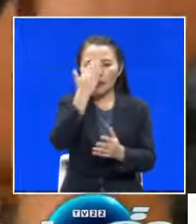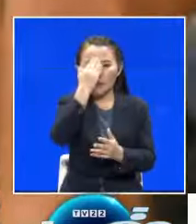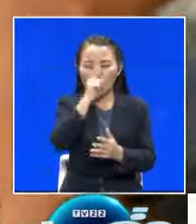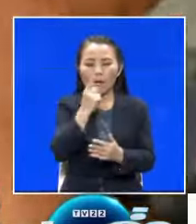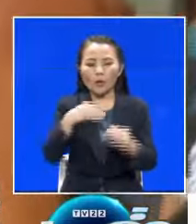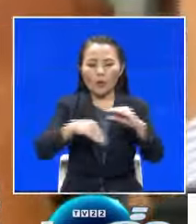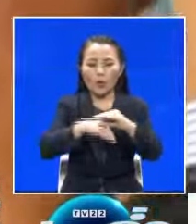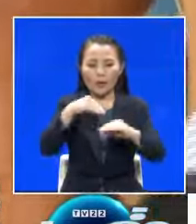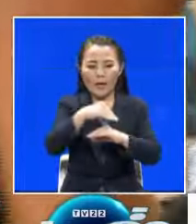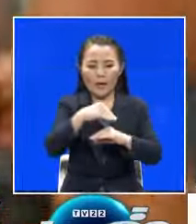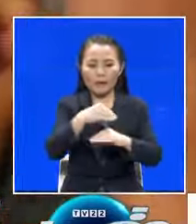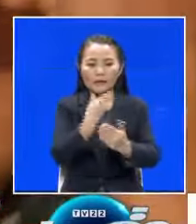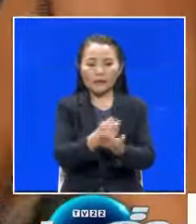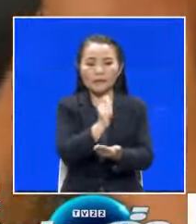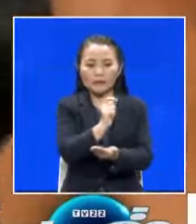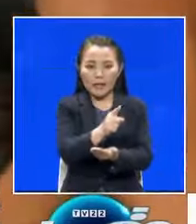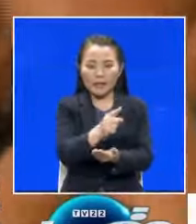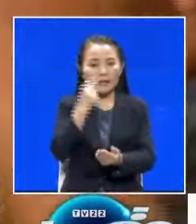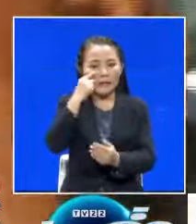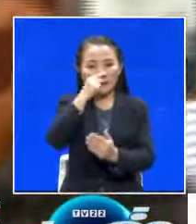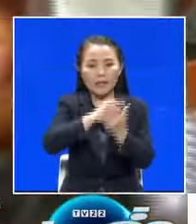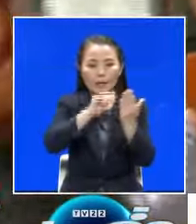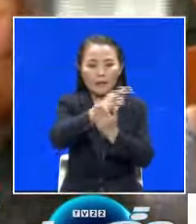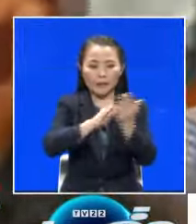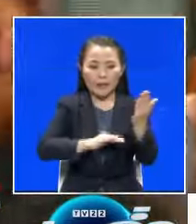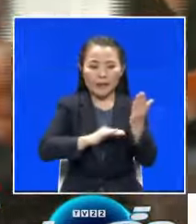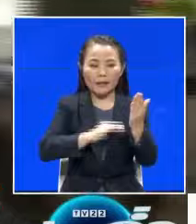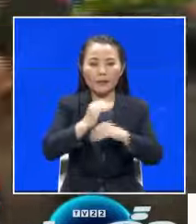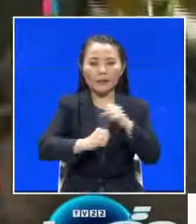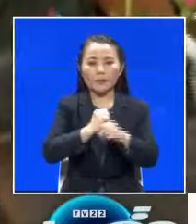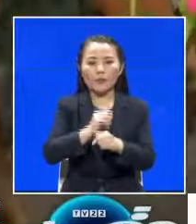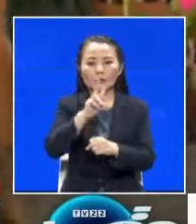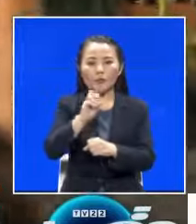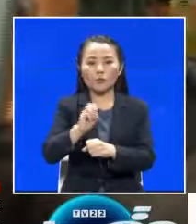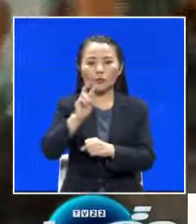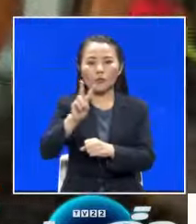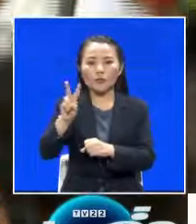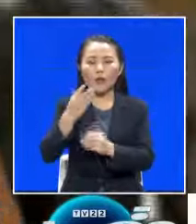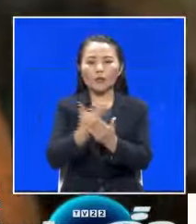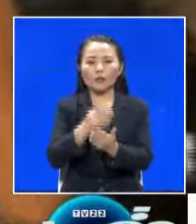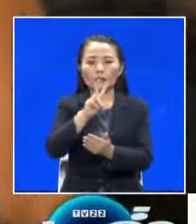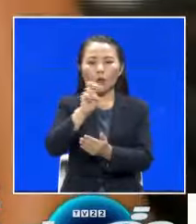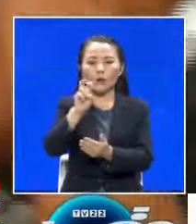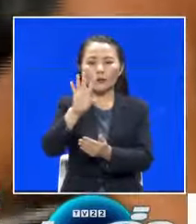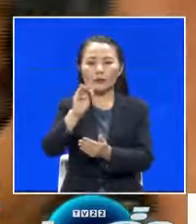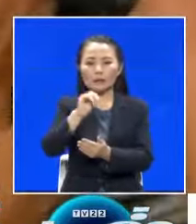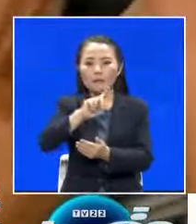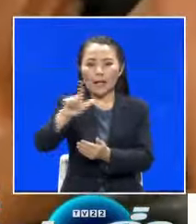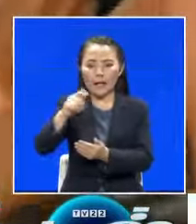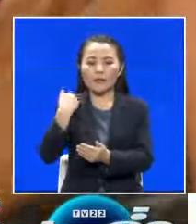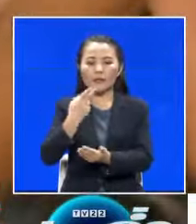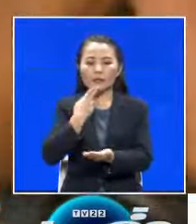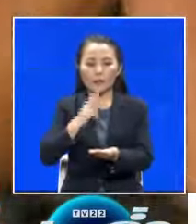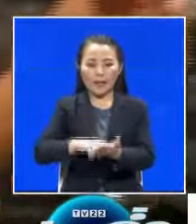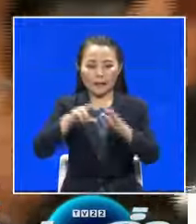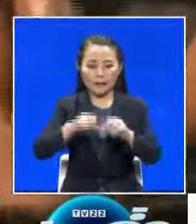จัดจ้างโครงการรถโชว์สร้างอนาคตประเทศไทยไทยแลนด์2022วงเงิน240ล้านบาทแล้วก็ออกหมายจับ